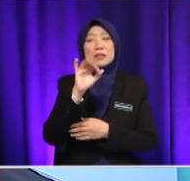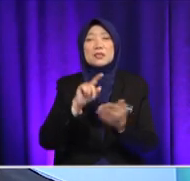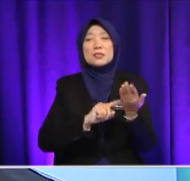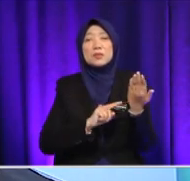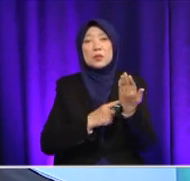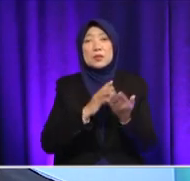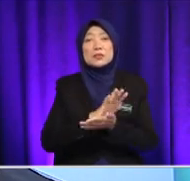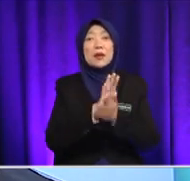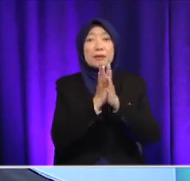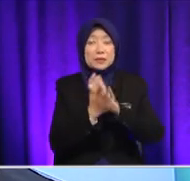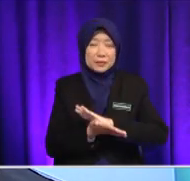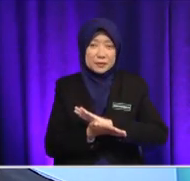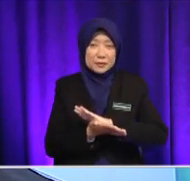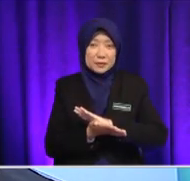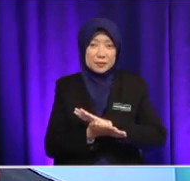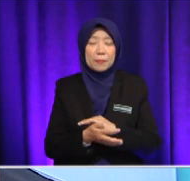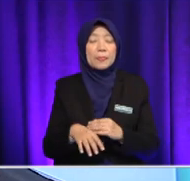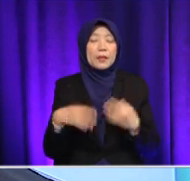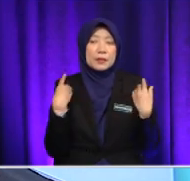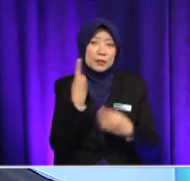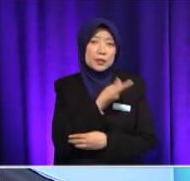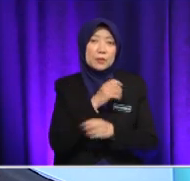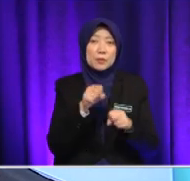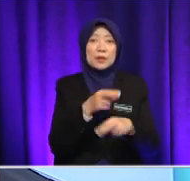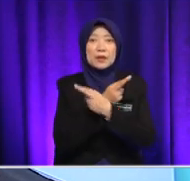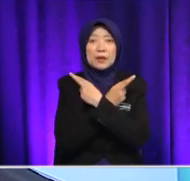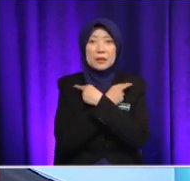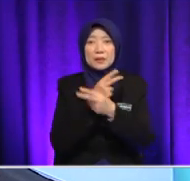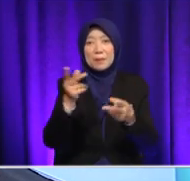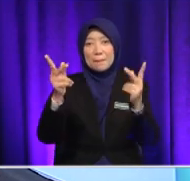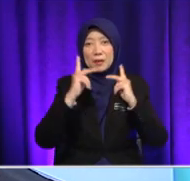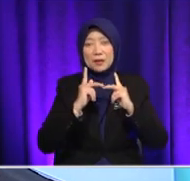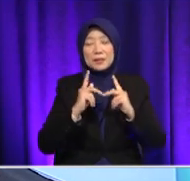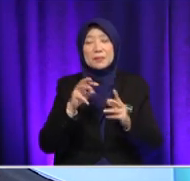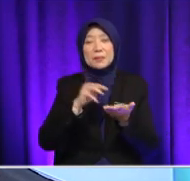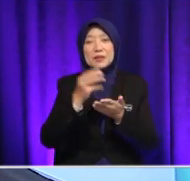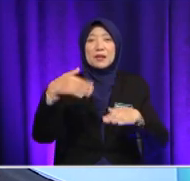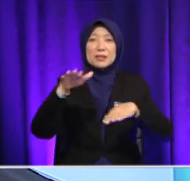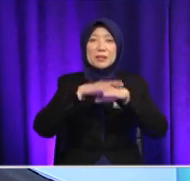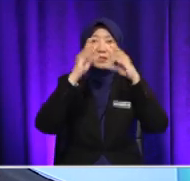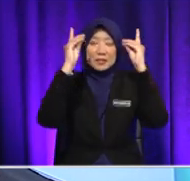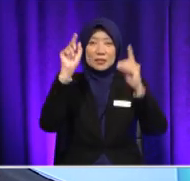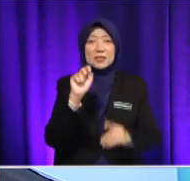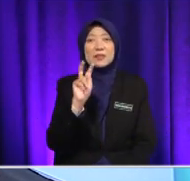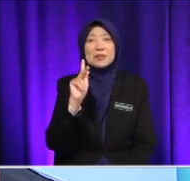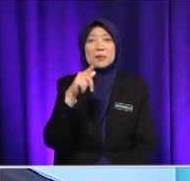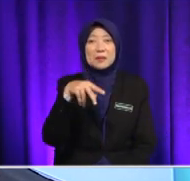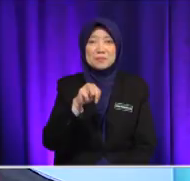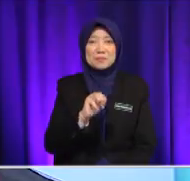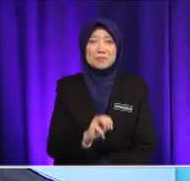Okey, baiklah cikgu, dan sekarang saya rasa kita boleh rehat seketika. Yeah, boleh. Kembali semula selepas ini di Menengah Atas di DirecTV KPM. Ya.